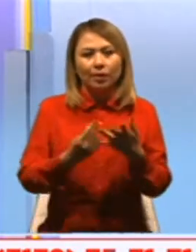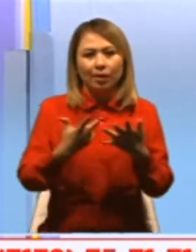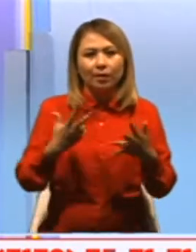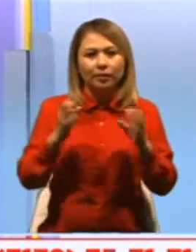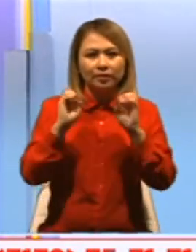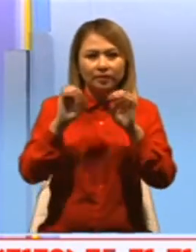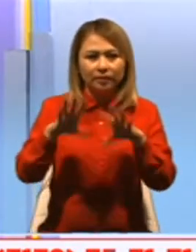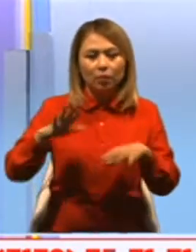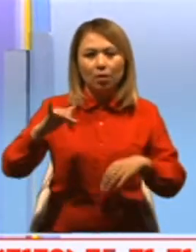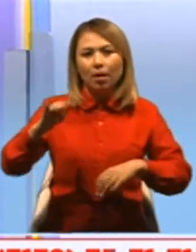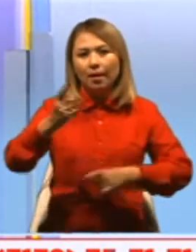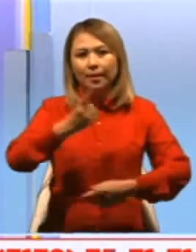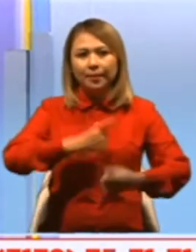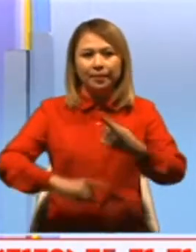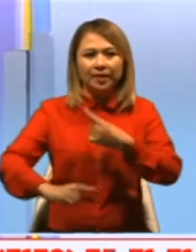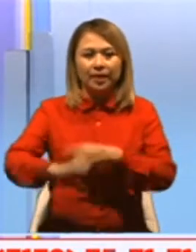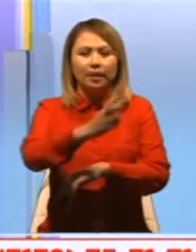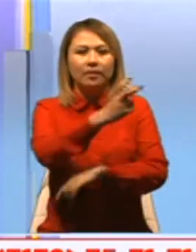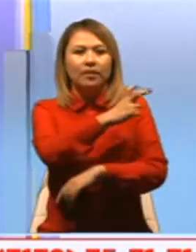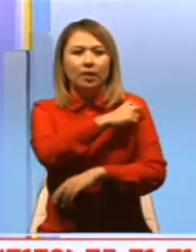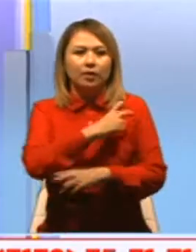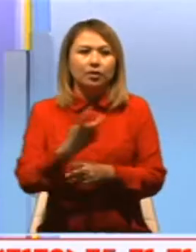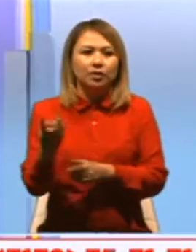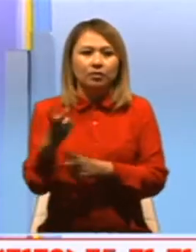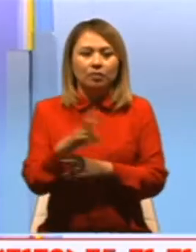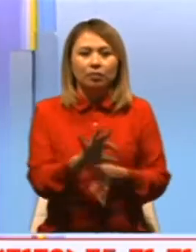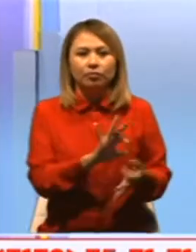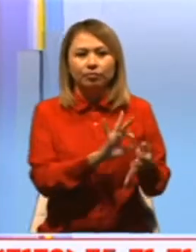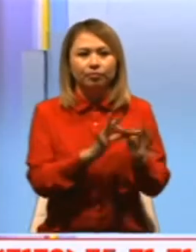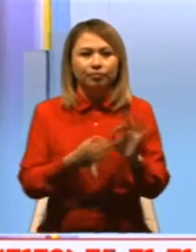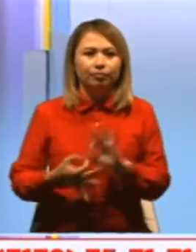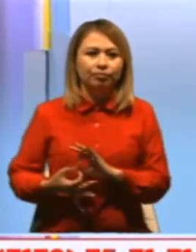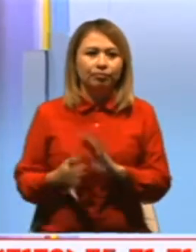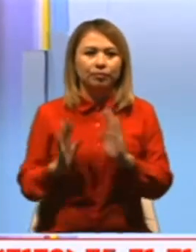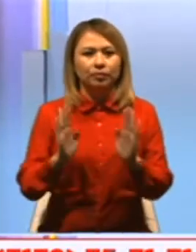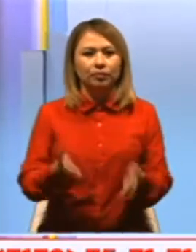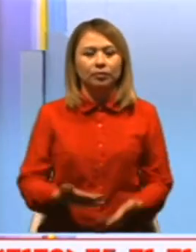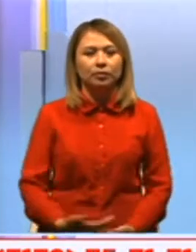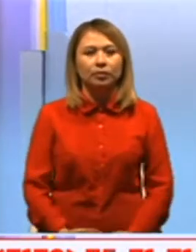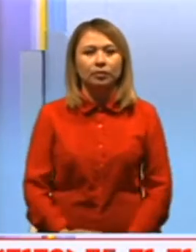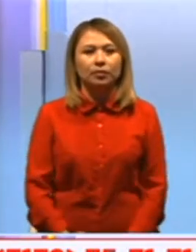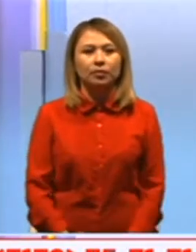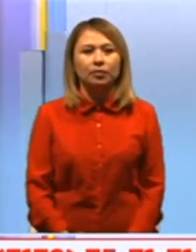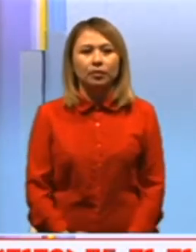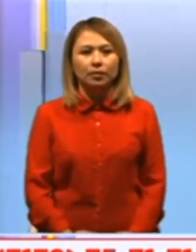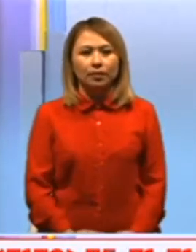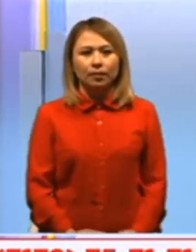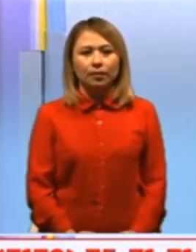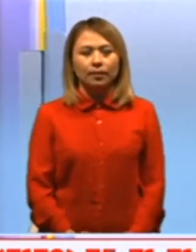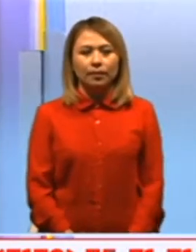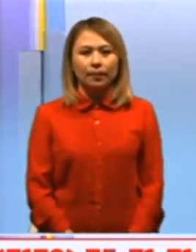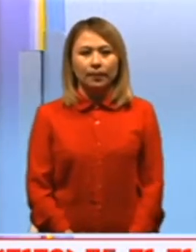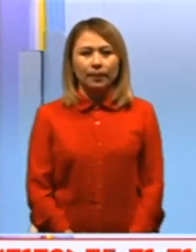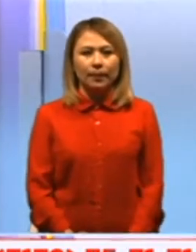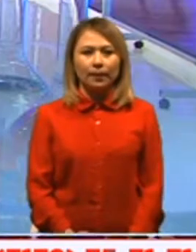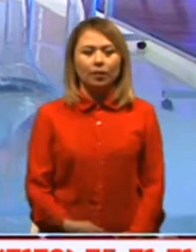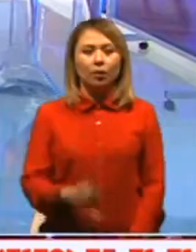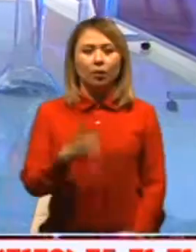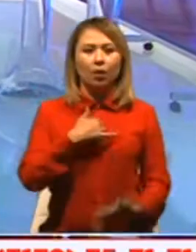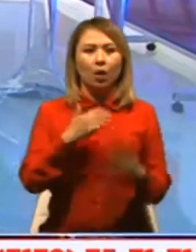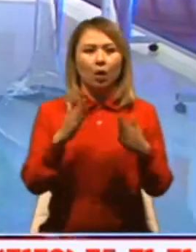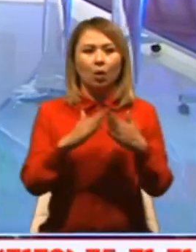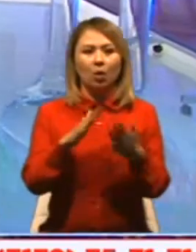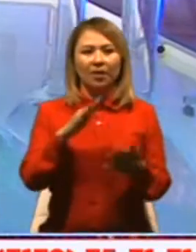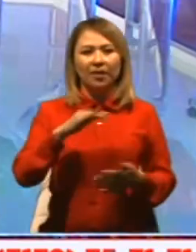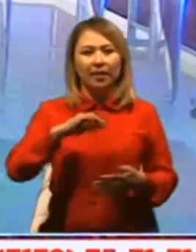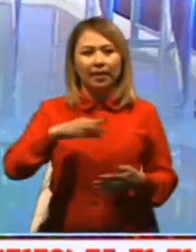тапсырасыз, одан кейін қайттан консультацияға келесіз, сізге барлығын түсіндіріп береді. Сосын екінші сұрағым сіздерге, фильтр үйде бар, сол